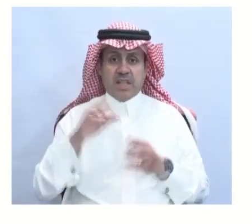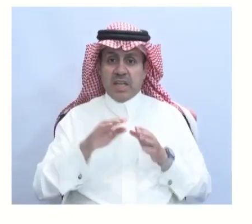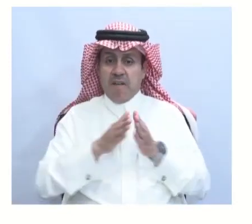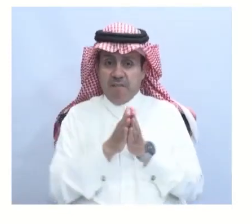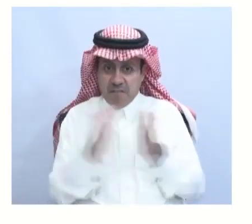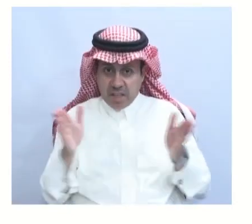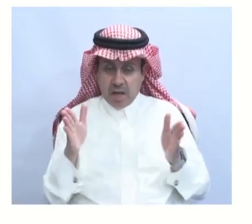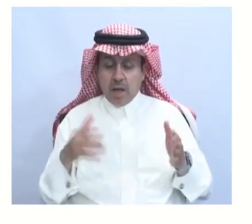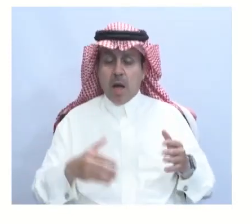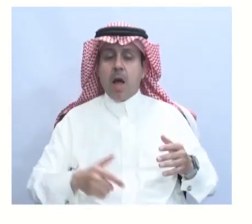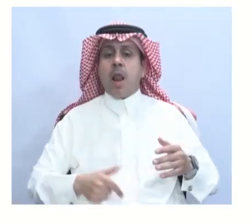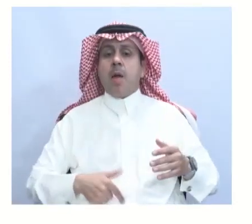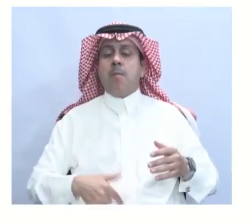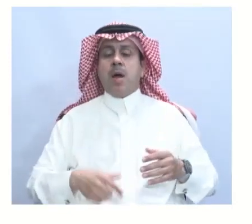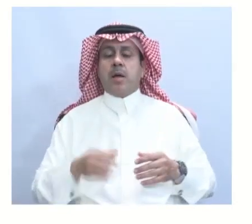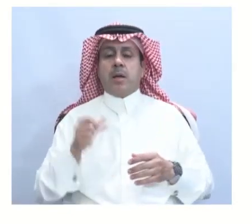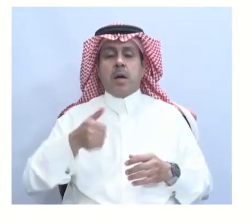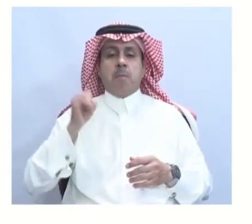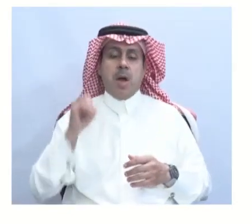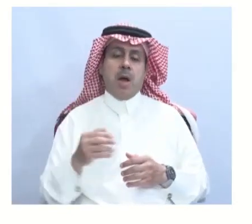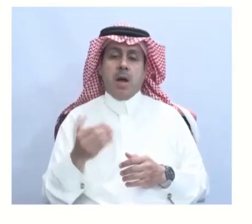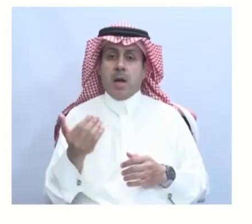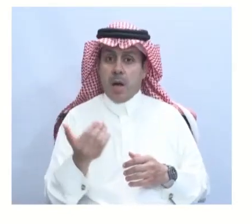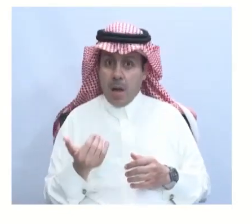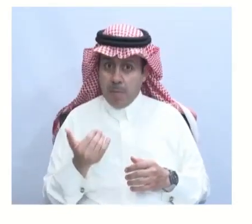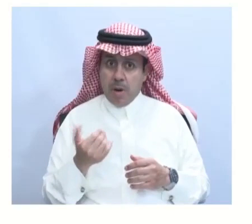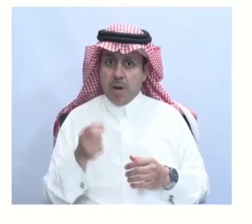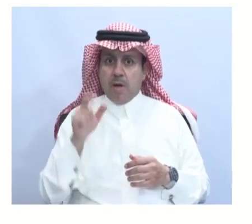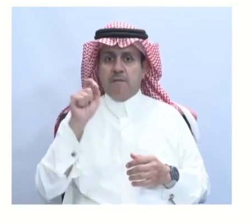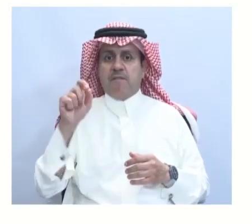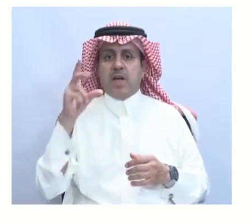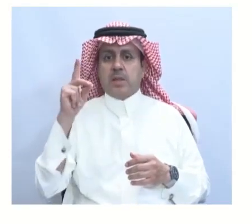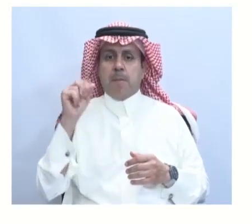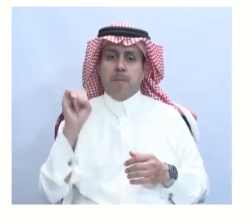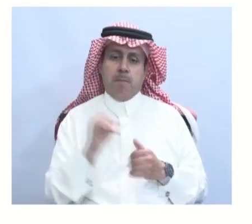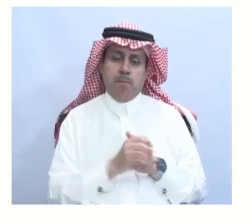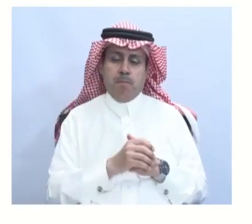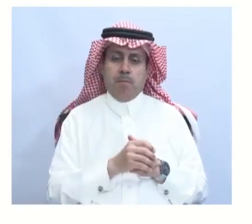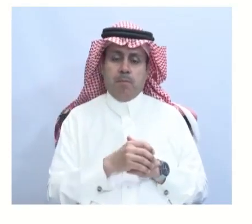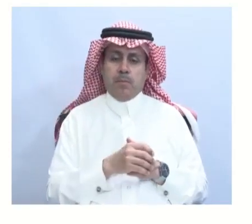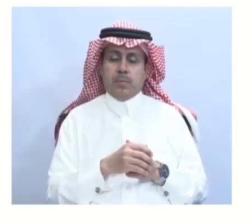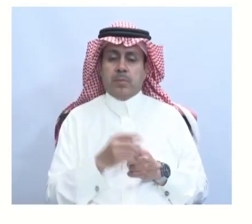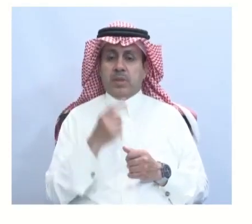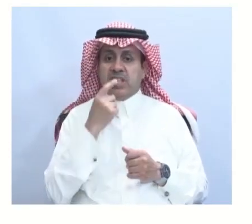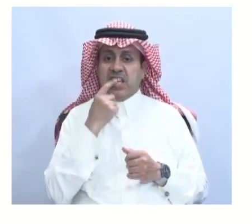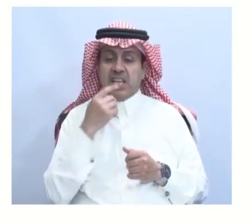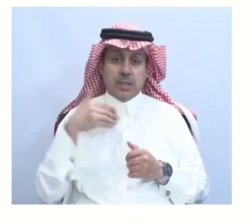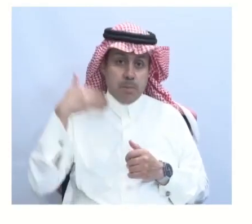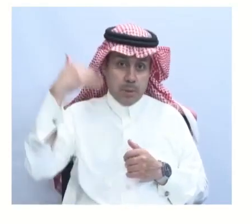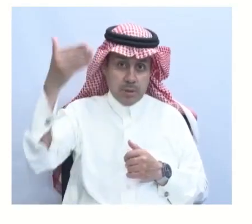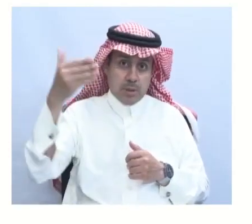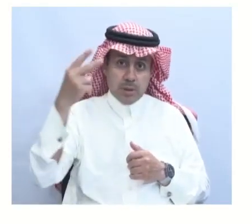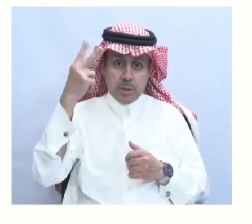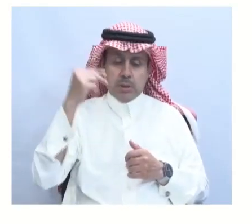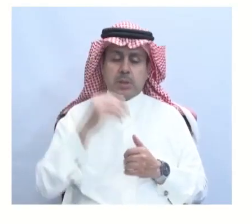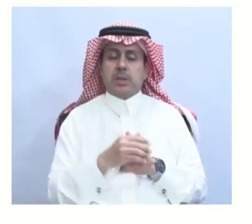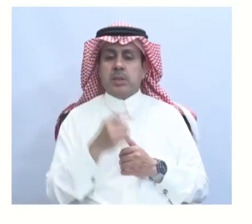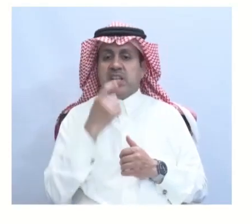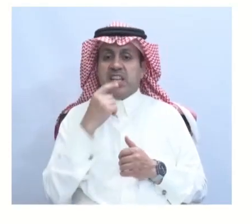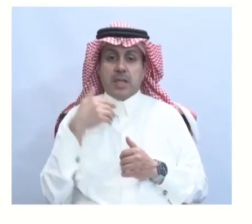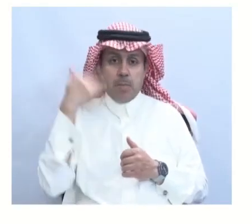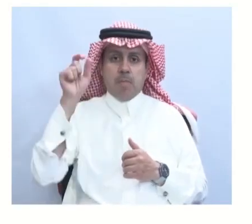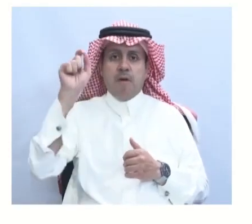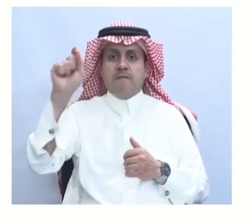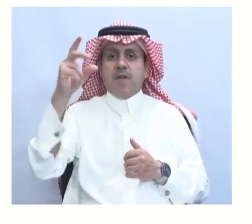وكان قبل الفطام والصبي انما يفطم بعد الحولين بعد